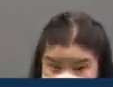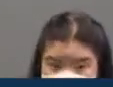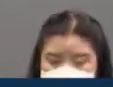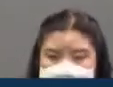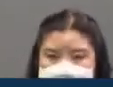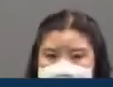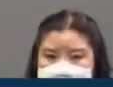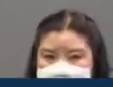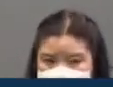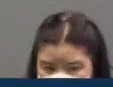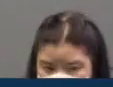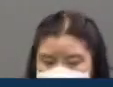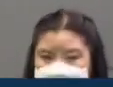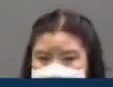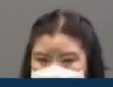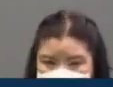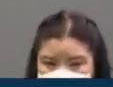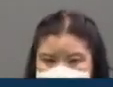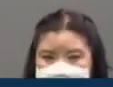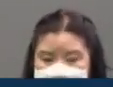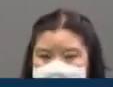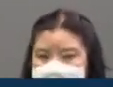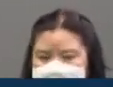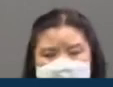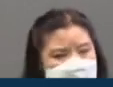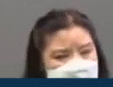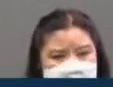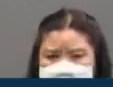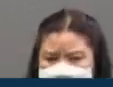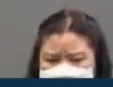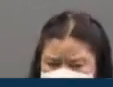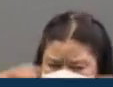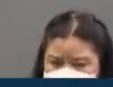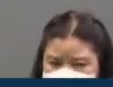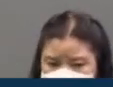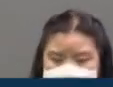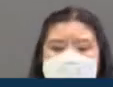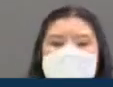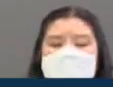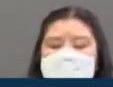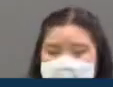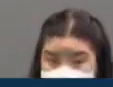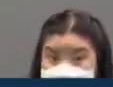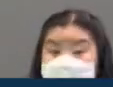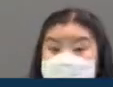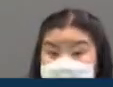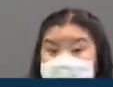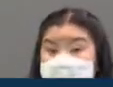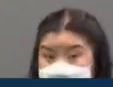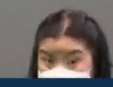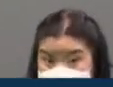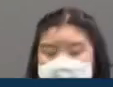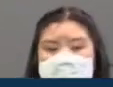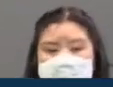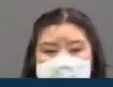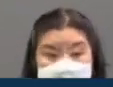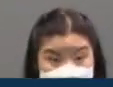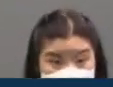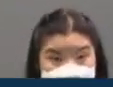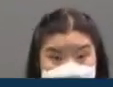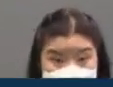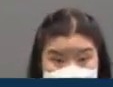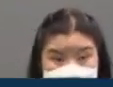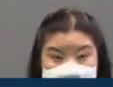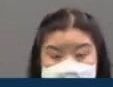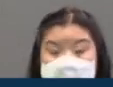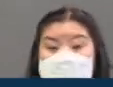ข้องดูแลเยียวยาให้การช่วยเหลืออย่างเต็มที่เบื้องต้นได้มอบหมายให้นายทีพวังคณันรองเลขาธิการคณะกรรมการ